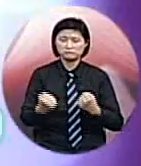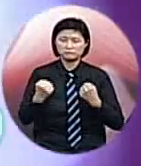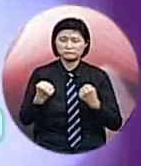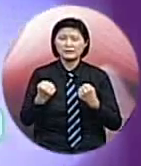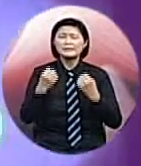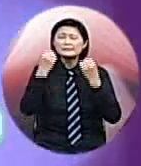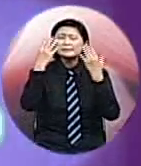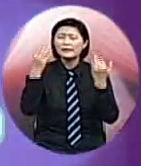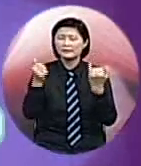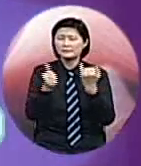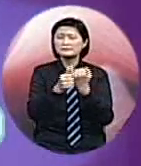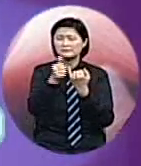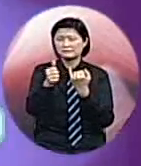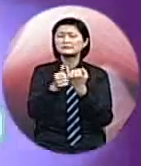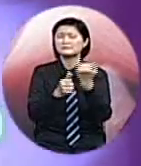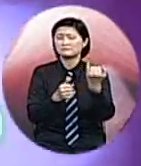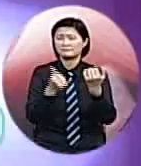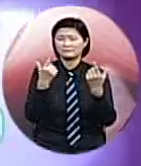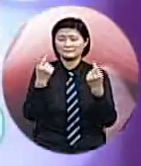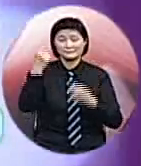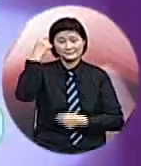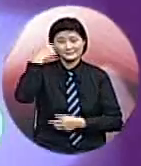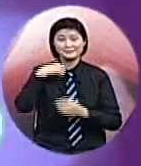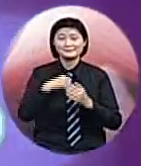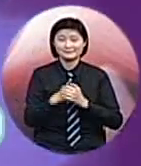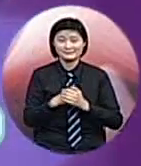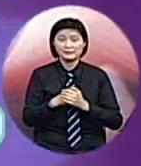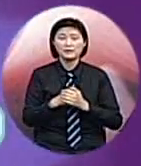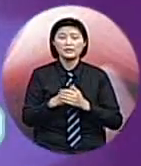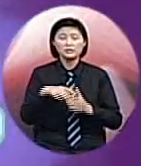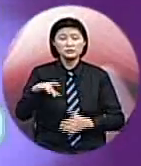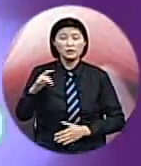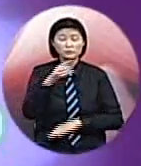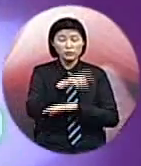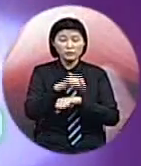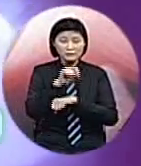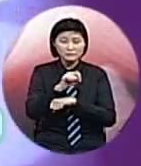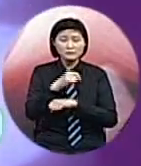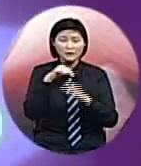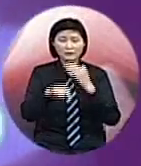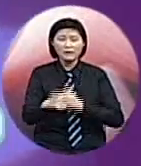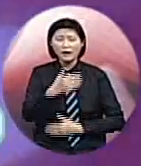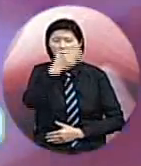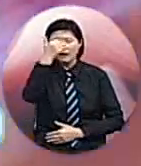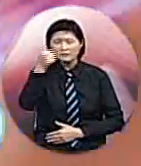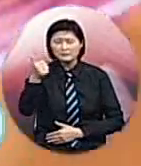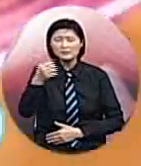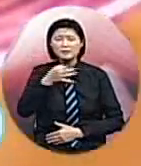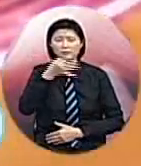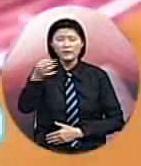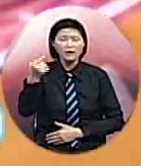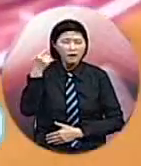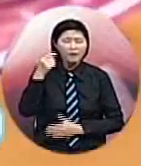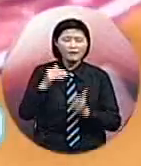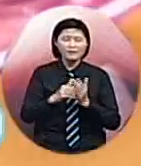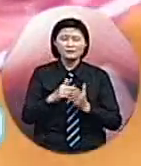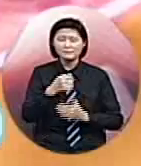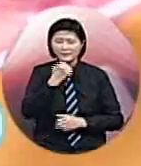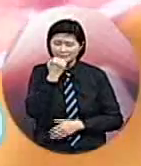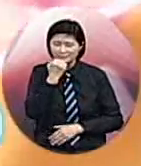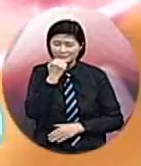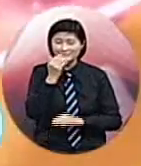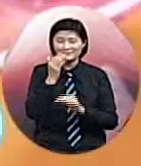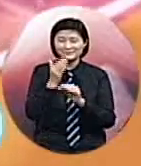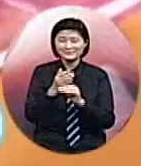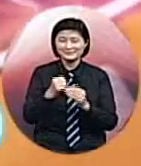새신랑이고 그래요. 그러니까요. 그렇죠. 네. 다 젊으시죠. 예, 처음으로 할아버지라는 얘기를 들었다고 형수님이 한참 웃으시면서. 그래요. 예, 물론 이제